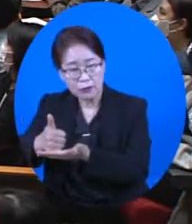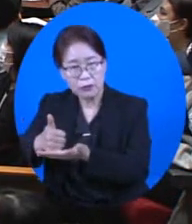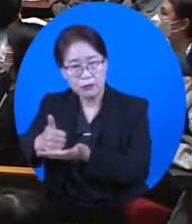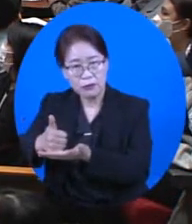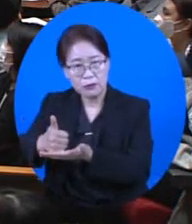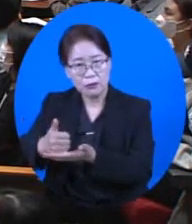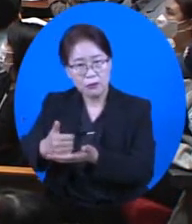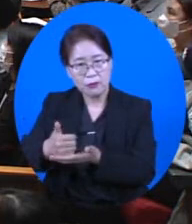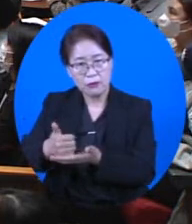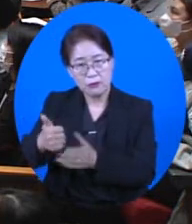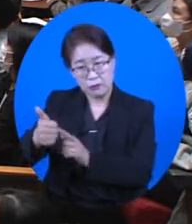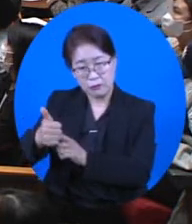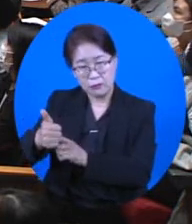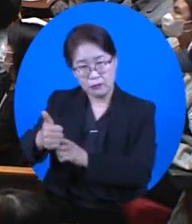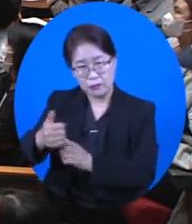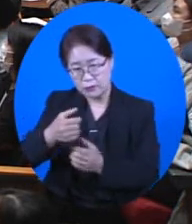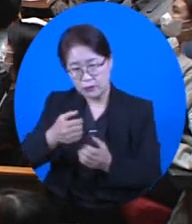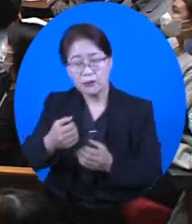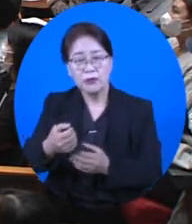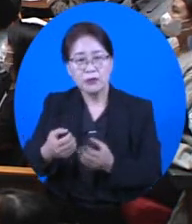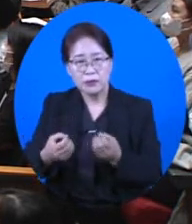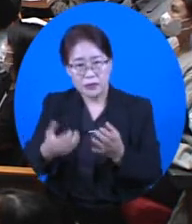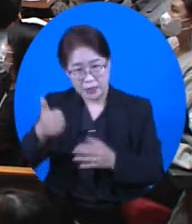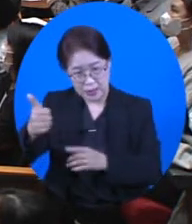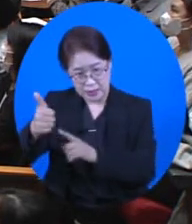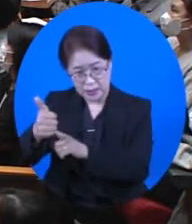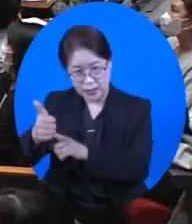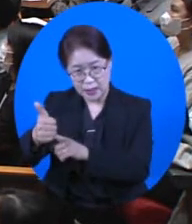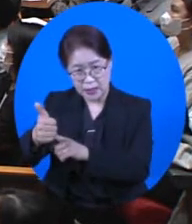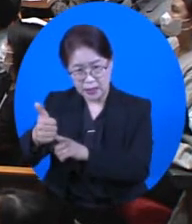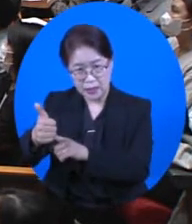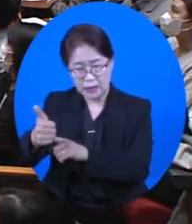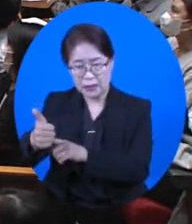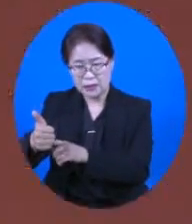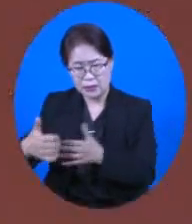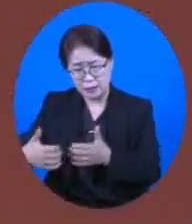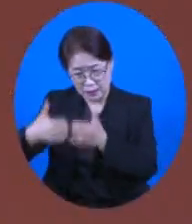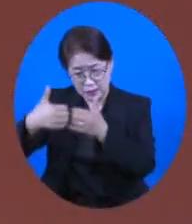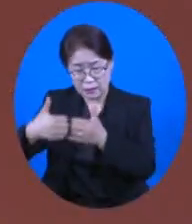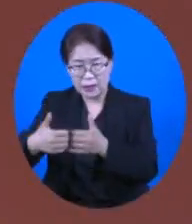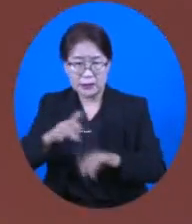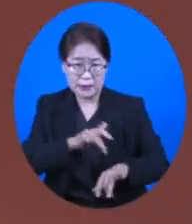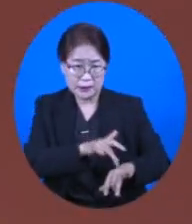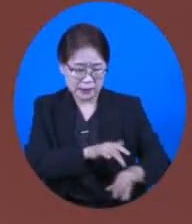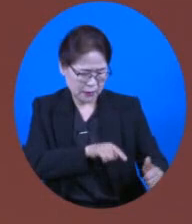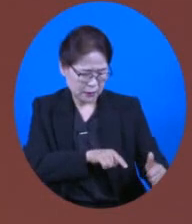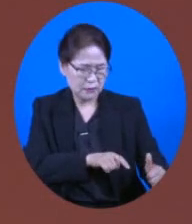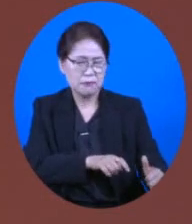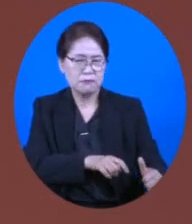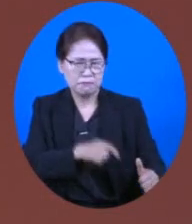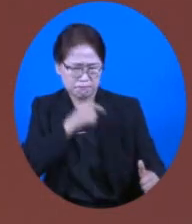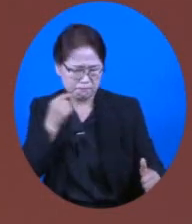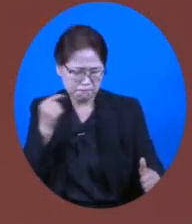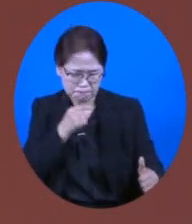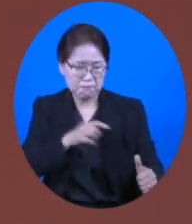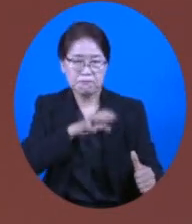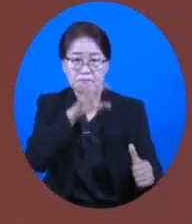여호수아를 대적하는 사탄을 향해서 아주 주엄하게 꾸짖고 책망을 하신 것입니다.